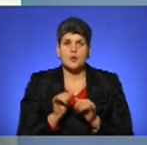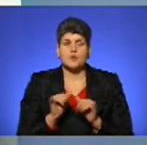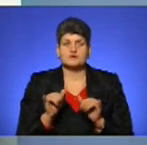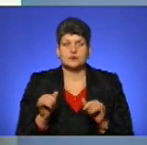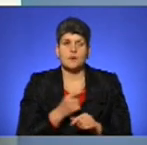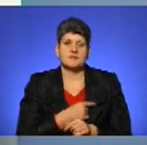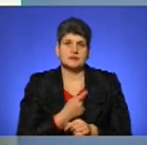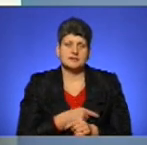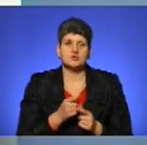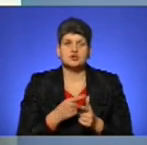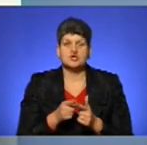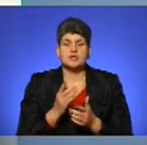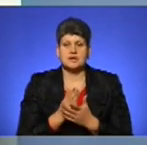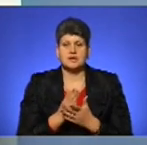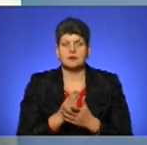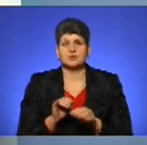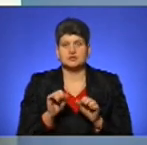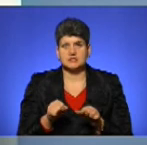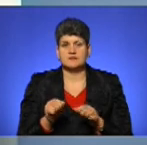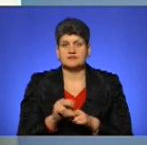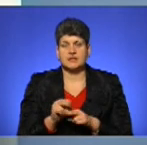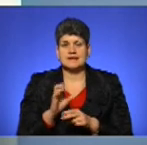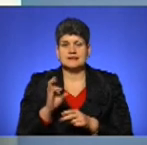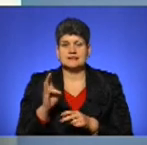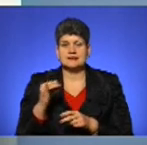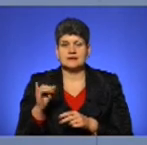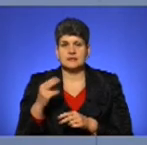медицини, чи є можливість вилікувати СНІД повністю?